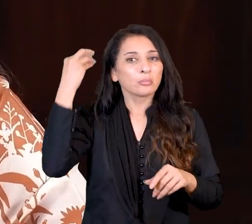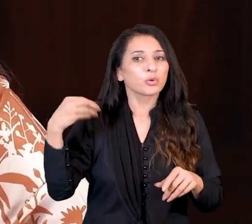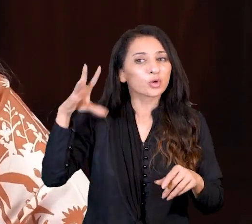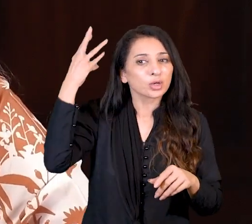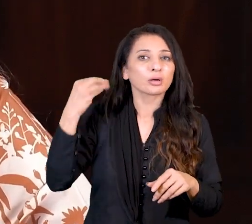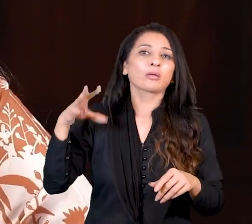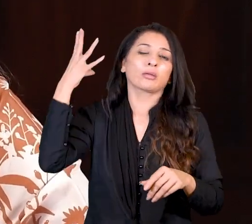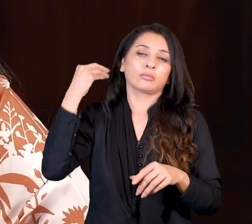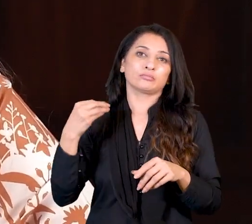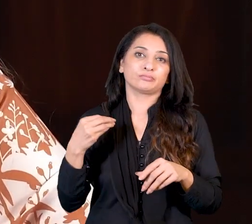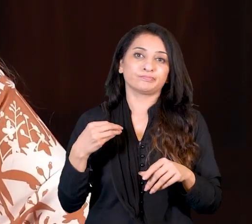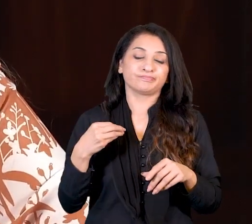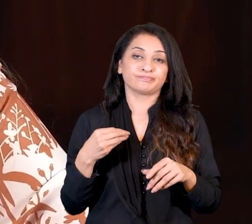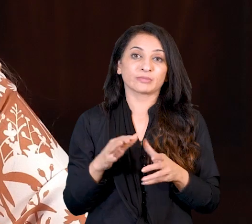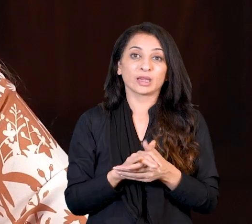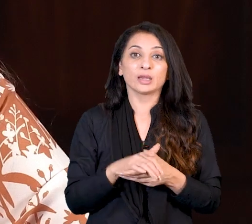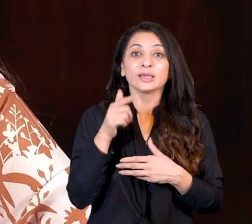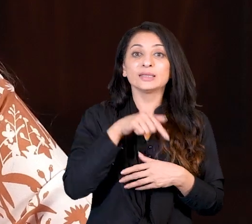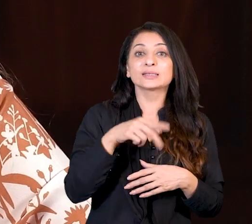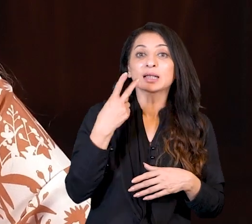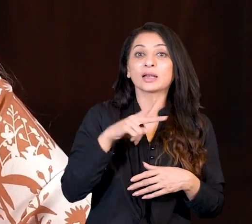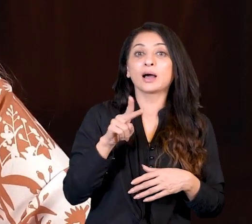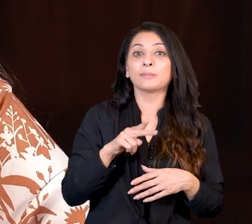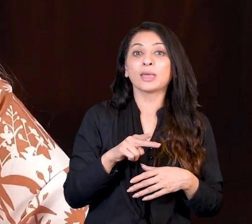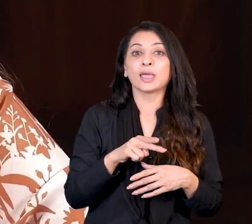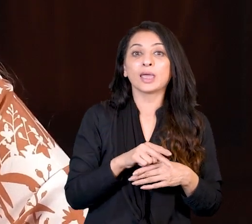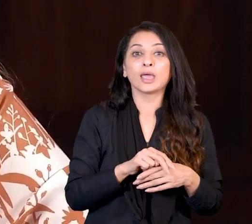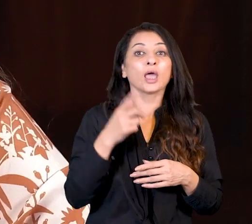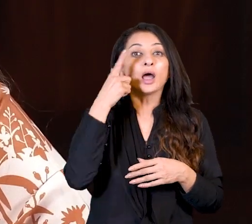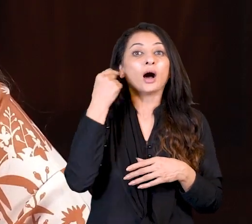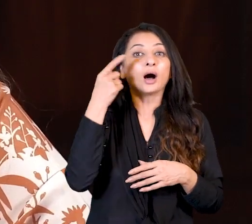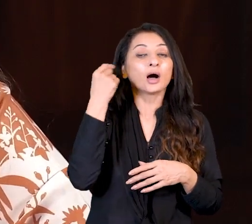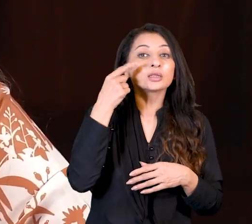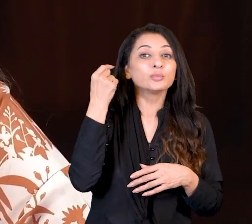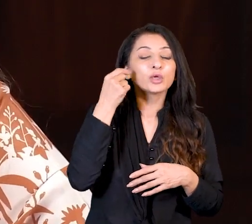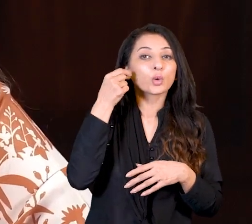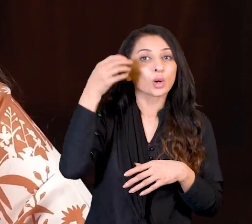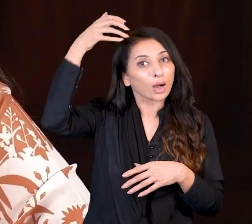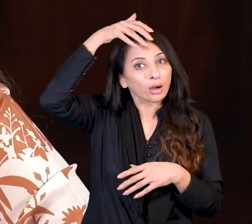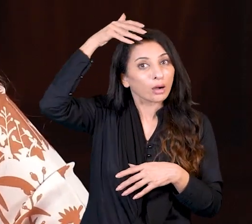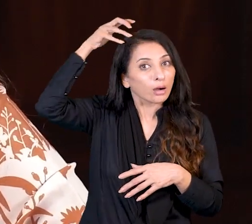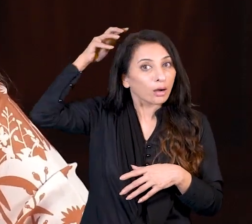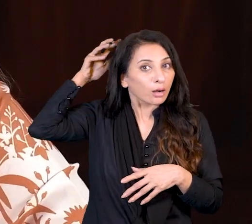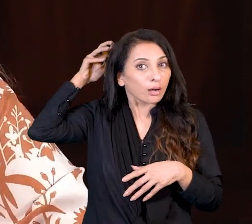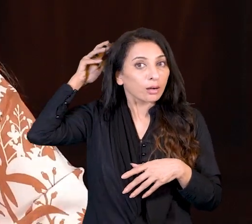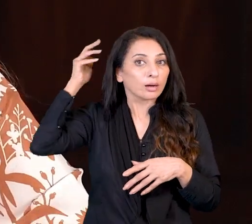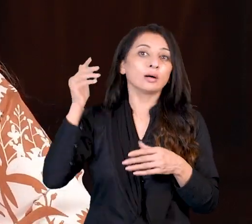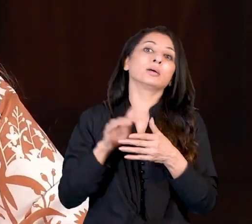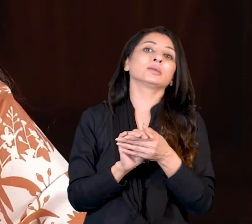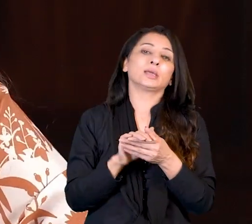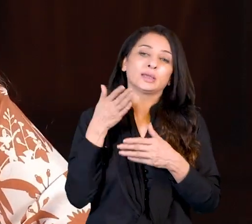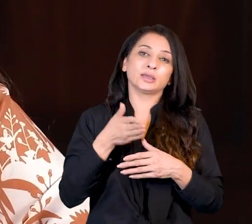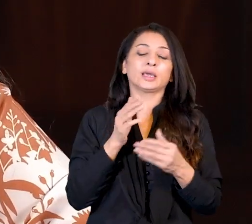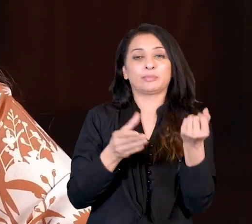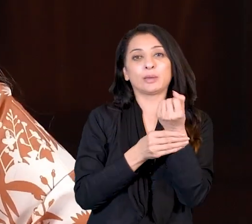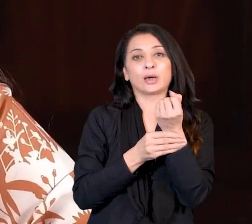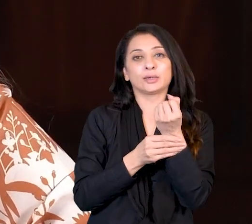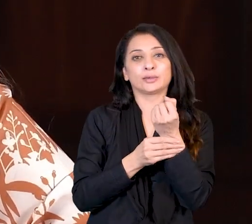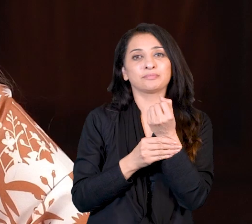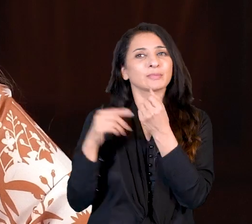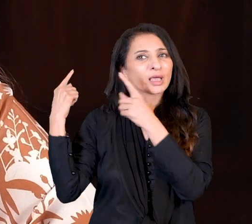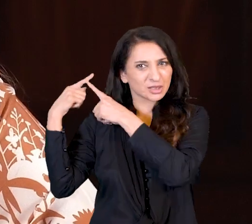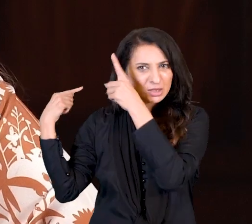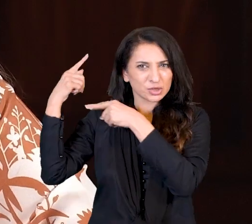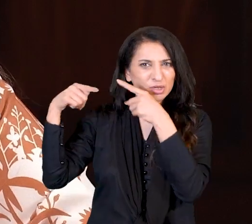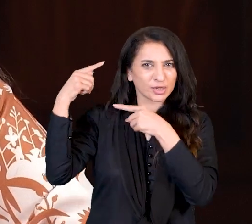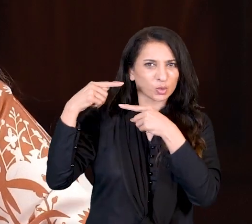पैटर्न बाल्डनेस या हेयर लॉस। और अमूमन ये जेनेटिक होता है, फैमिली में होता है, मदर साइड या फादर साइड पे किसी को इशू हो